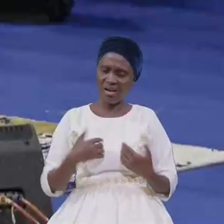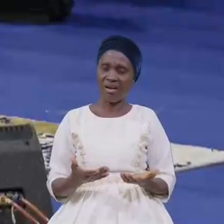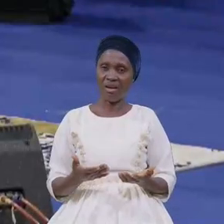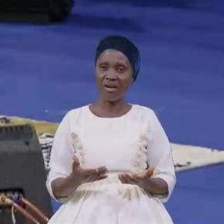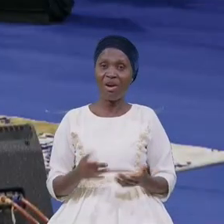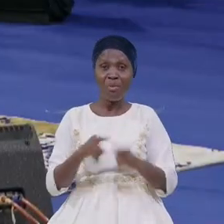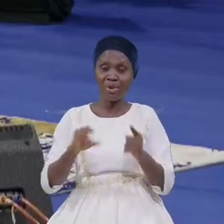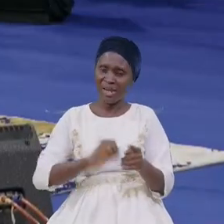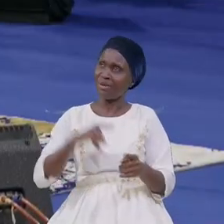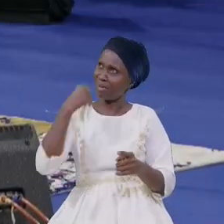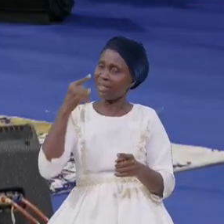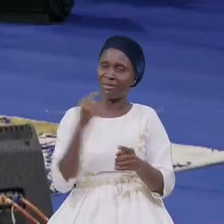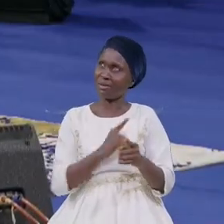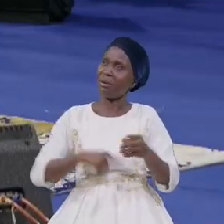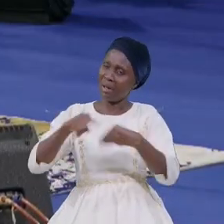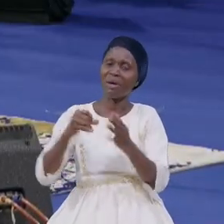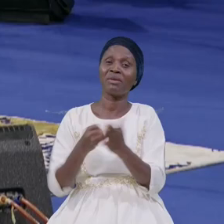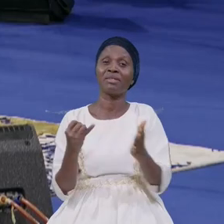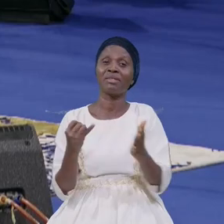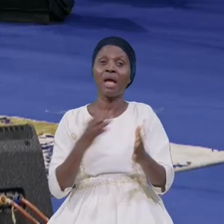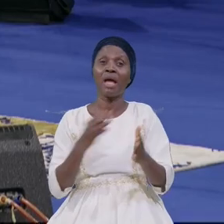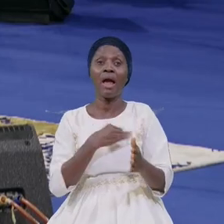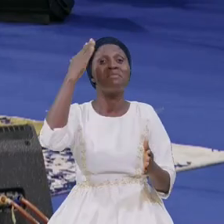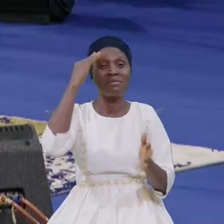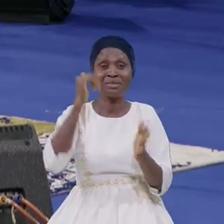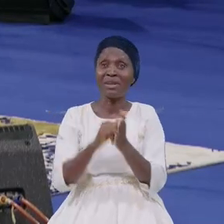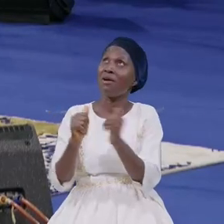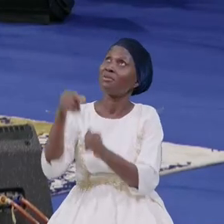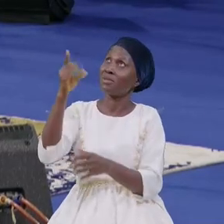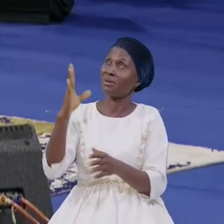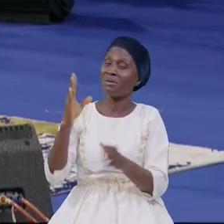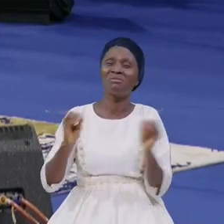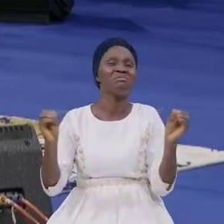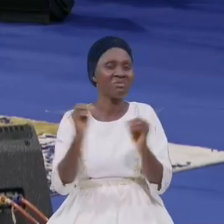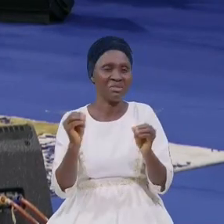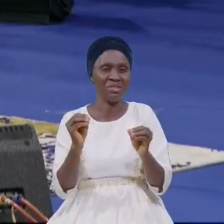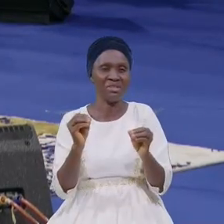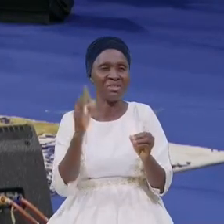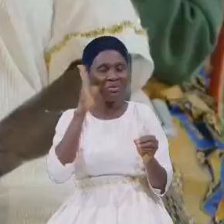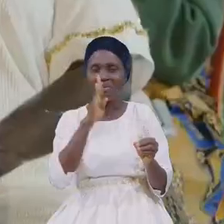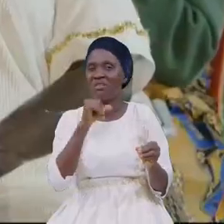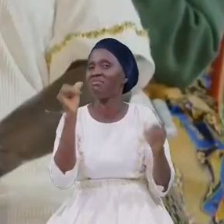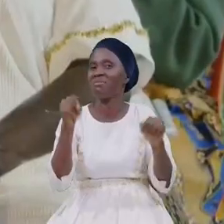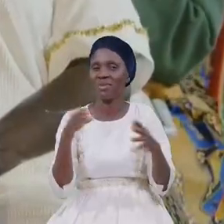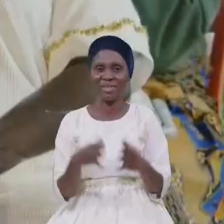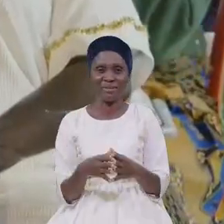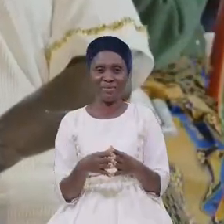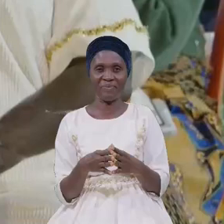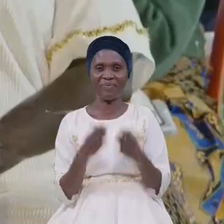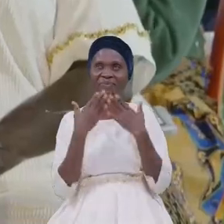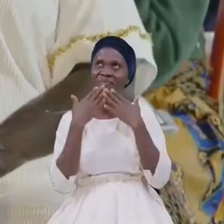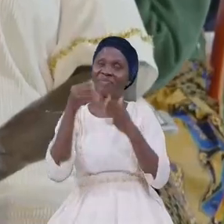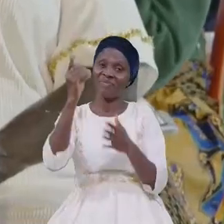je sais que car rien n'est impossible à Dieu. Dieu merci, vous êtes